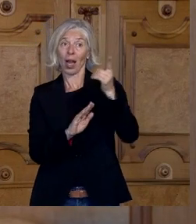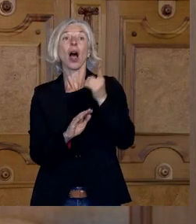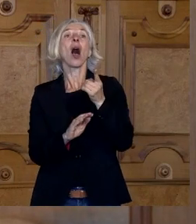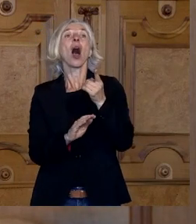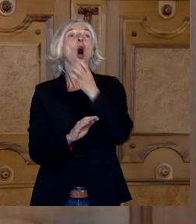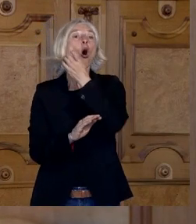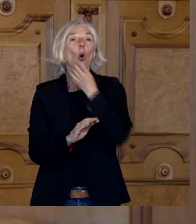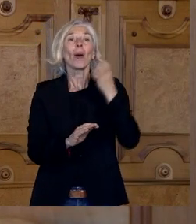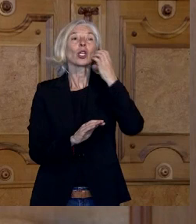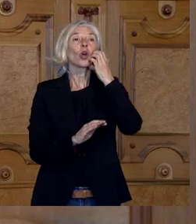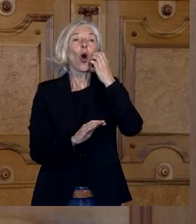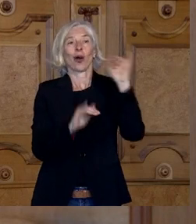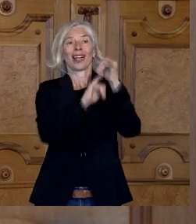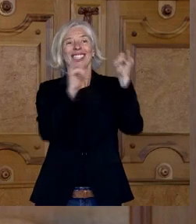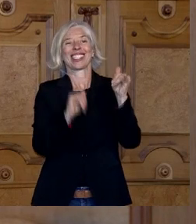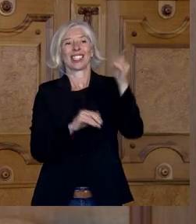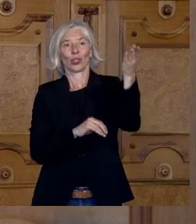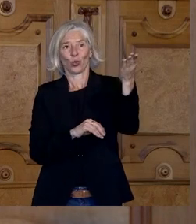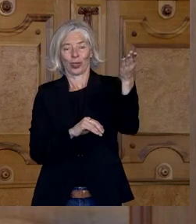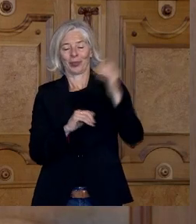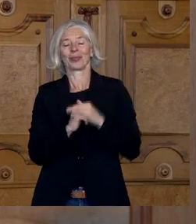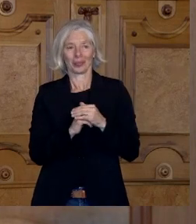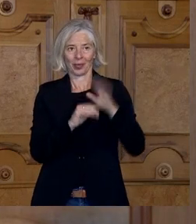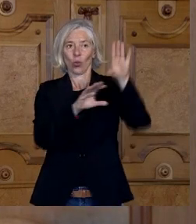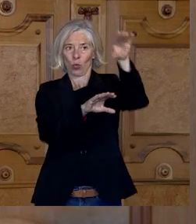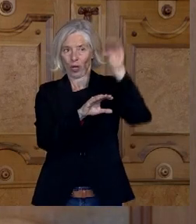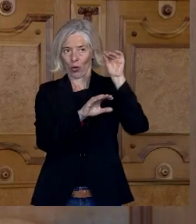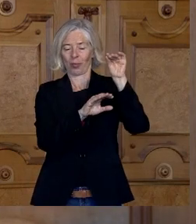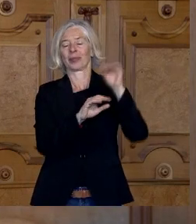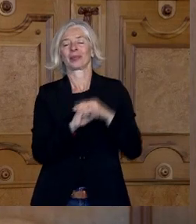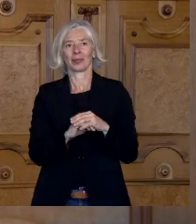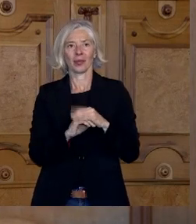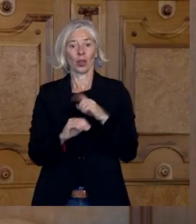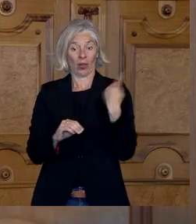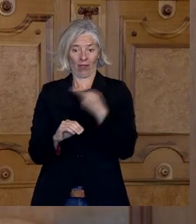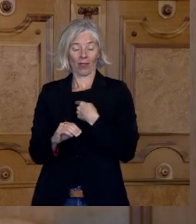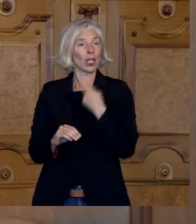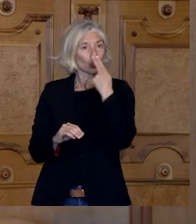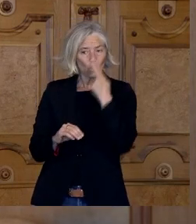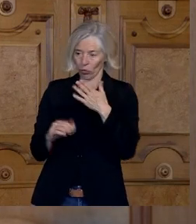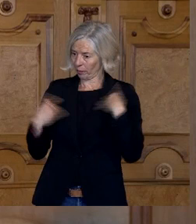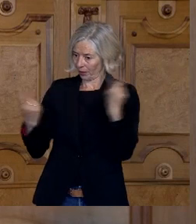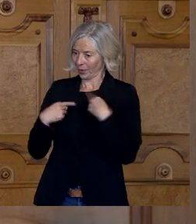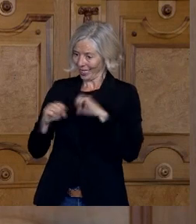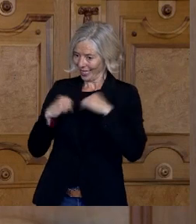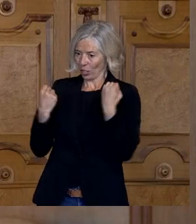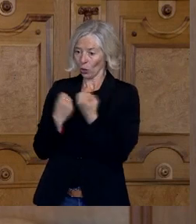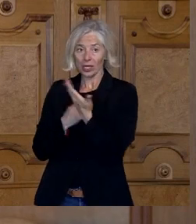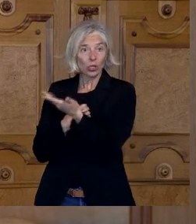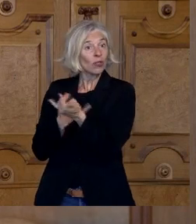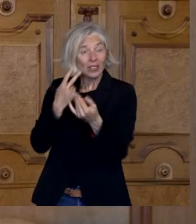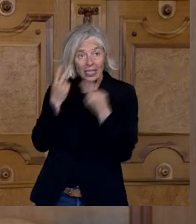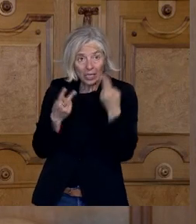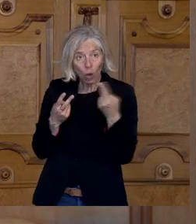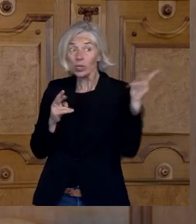Dingen gehen wir, weil wir vorsichtiger sein wollen, auch weiter. Das beurteilen wir jeweils an der Situation, die sich dann für den Besuchenden